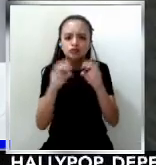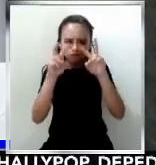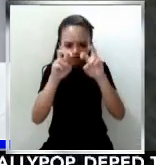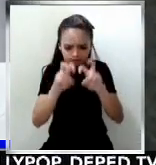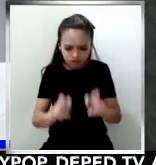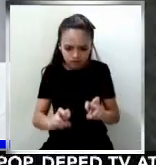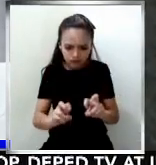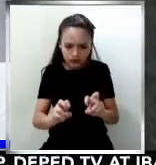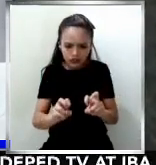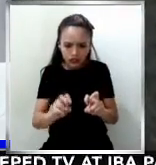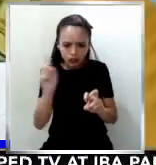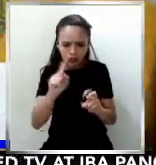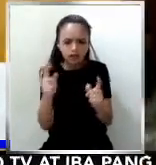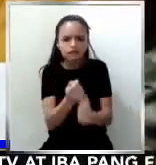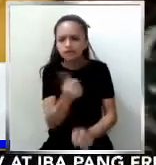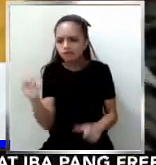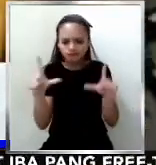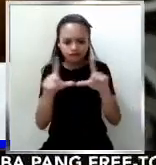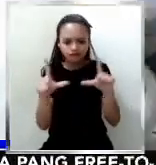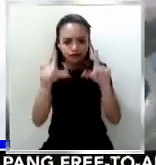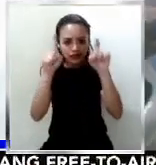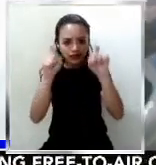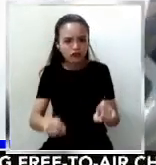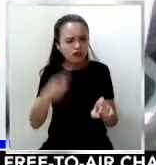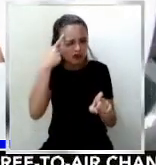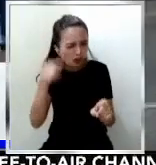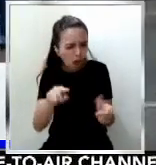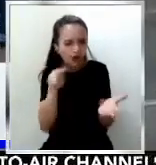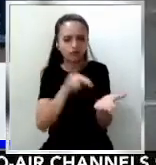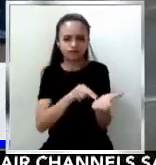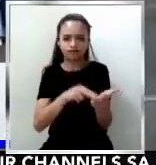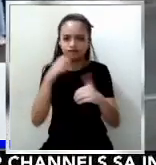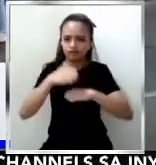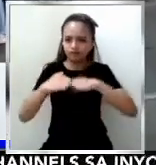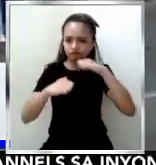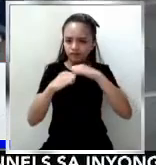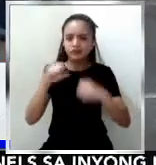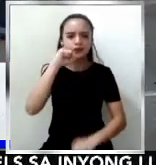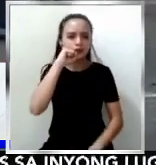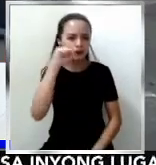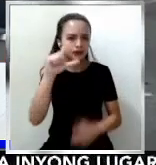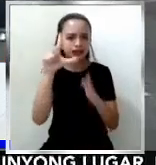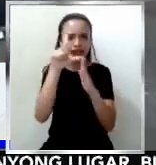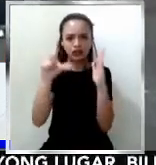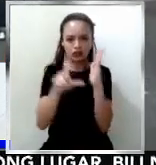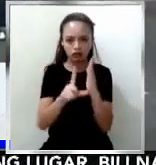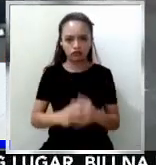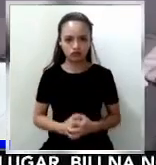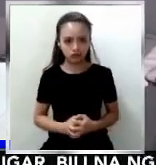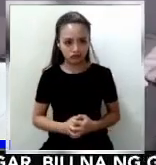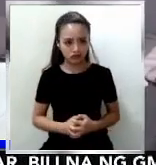licensure exams para sa nursing, engineering, dentistry at law. Kailangan pa ba ng